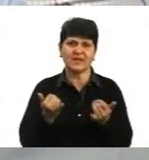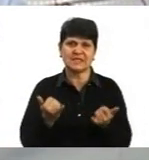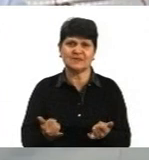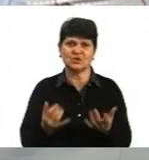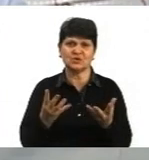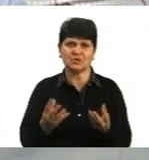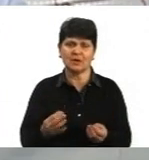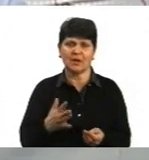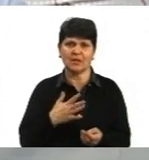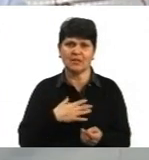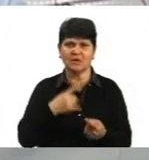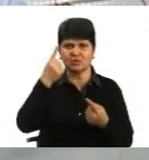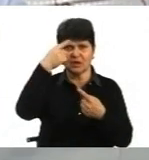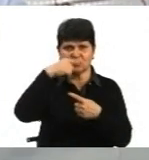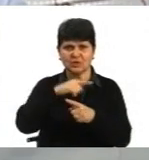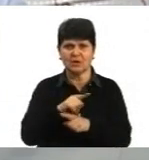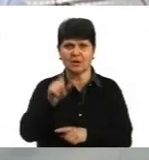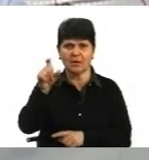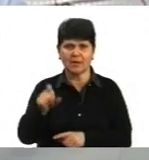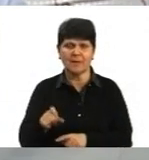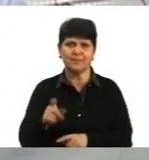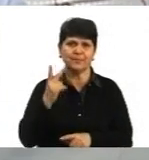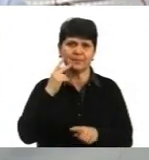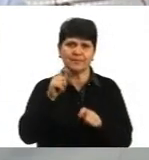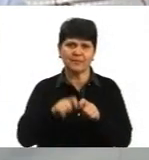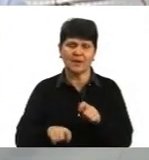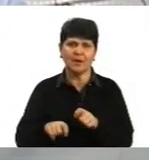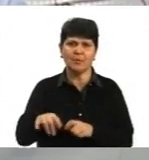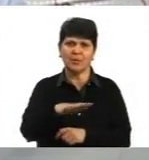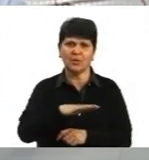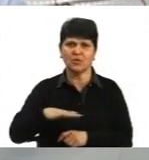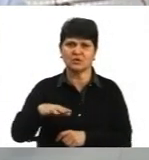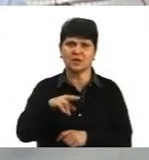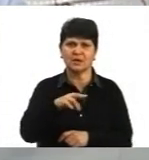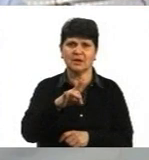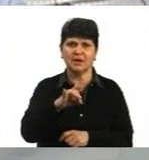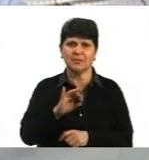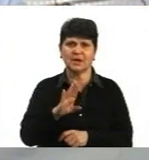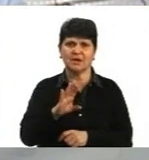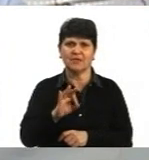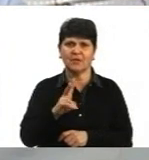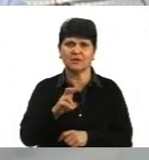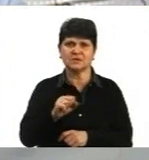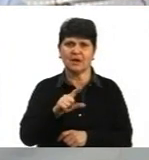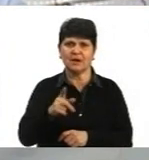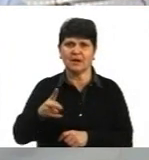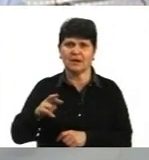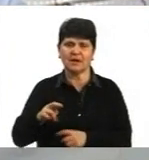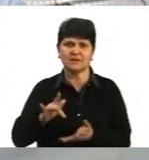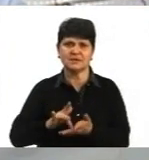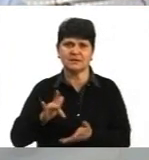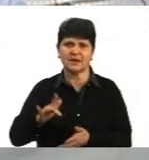інженери постійно моніторять площу привокзальної в ручному режимі. Керування з центральної зали,